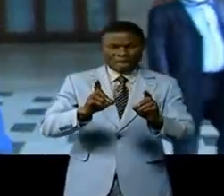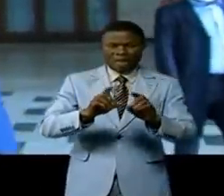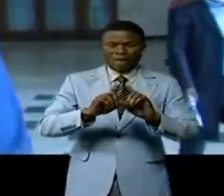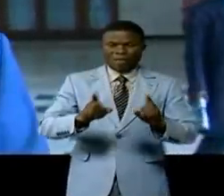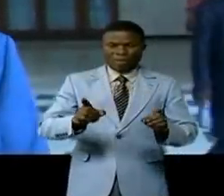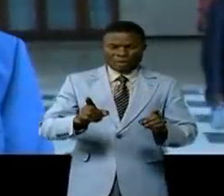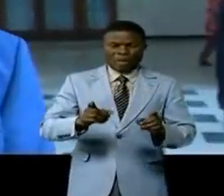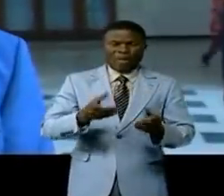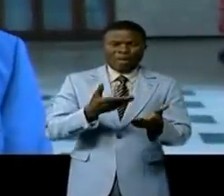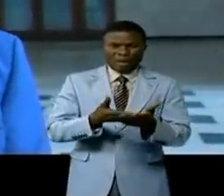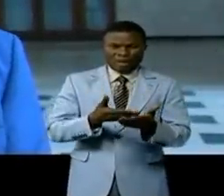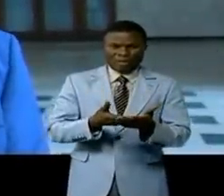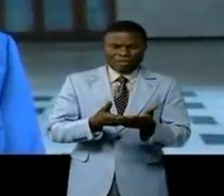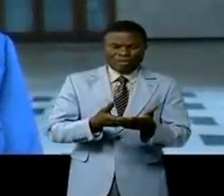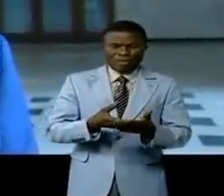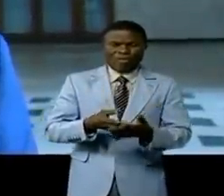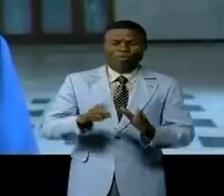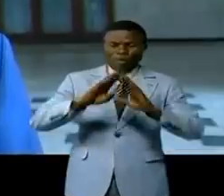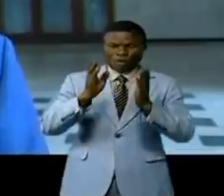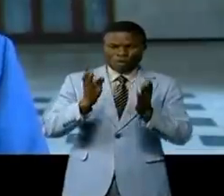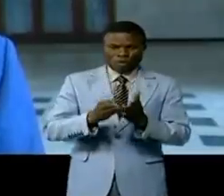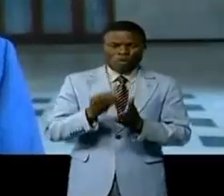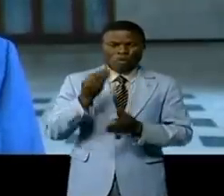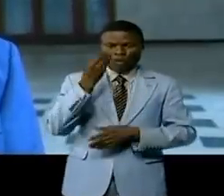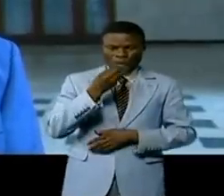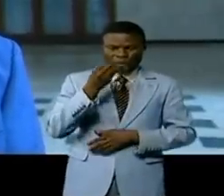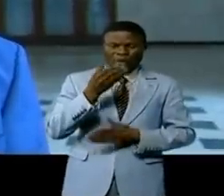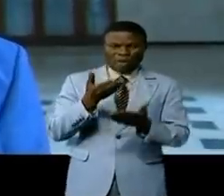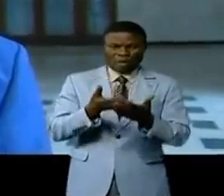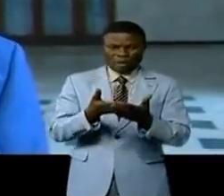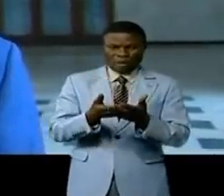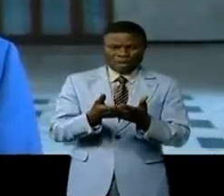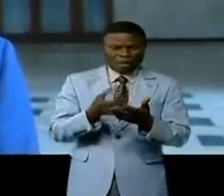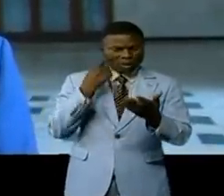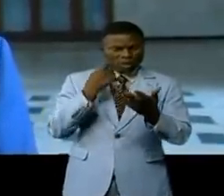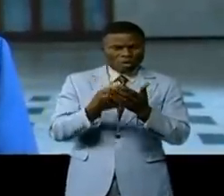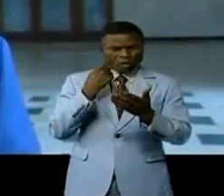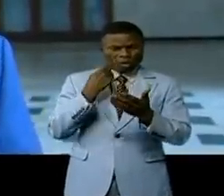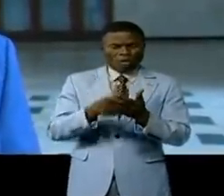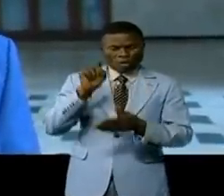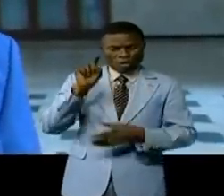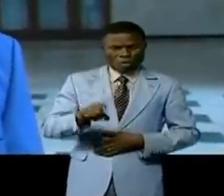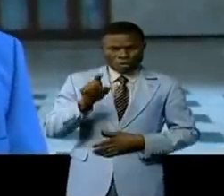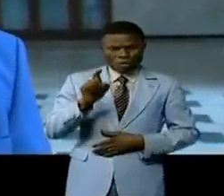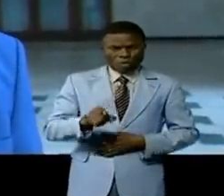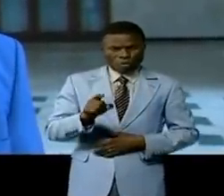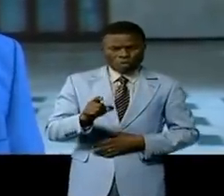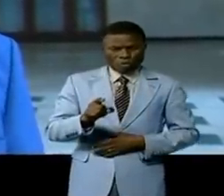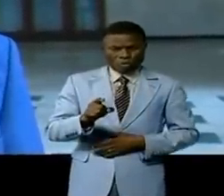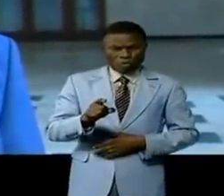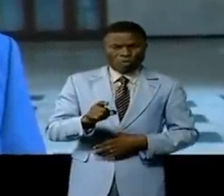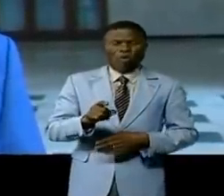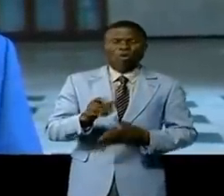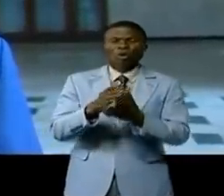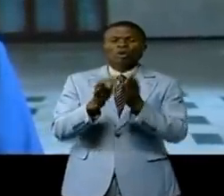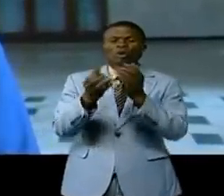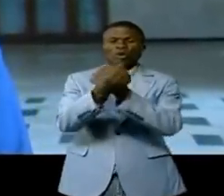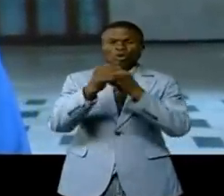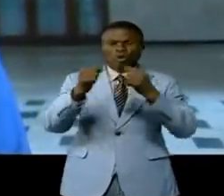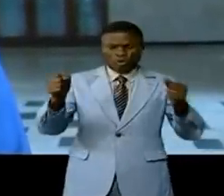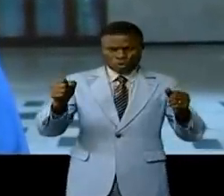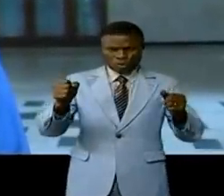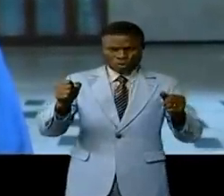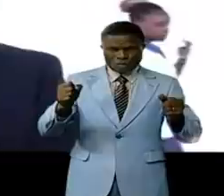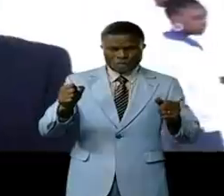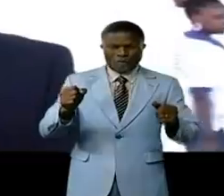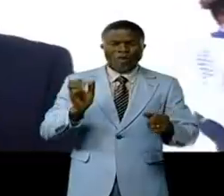CENI à l'époque, tous ces verrous d'obstacles doivent absolument voler, sauter pour qu'effectivement que nous